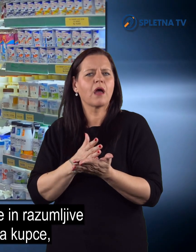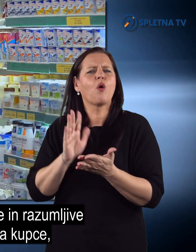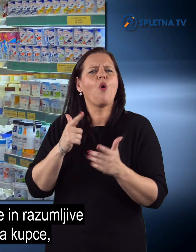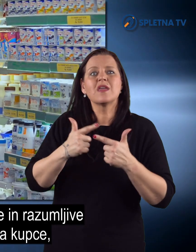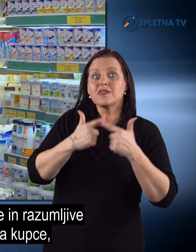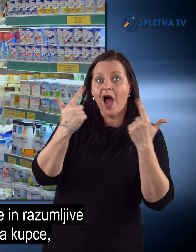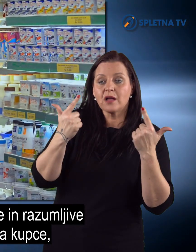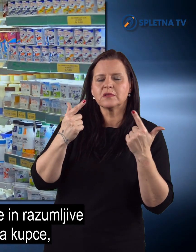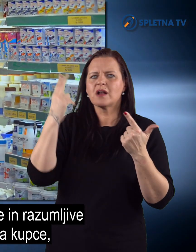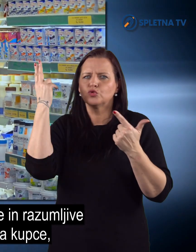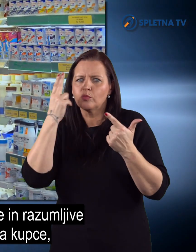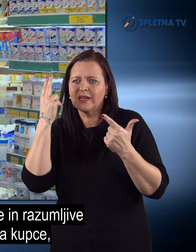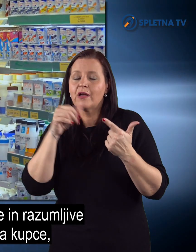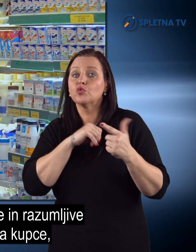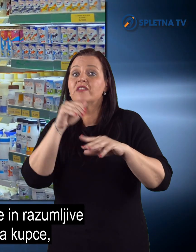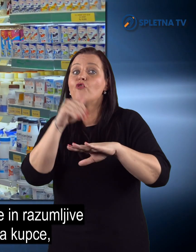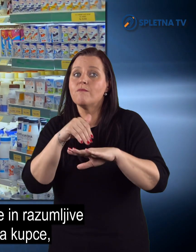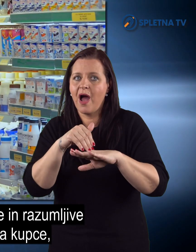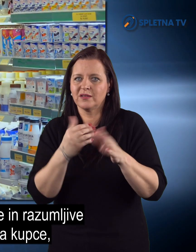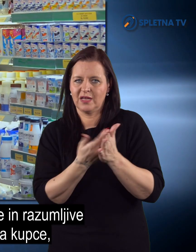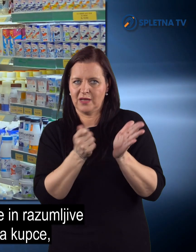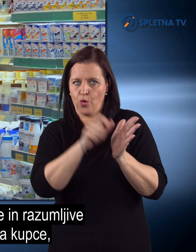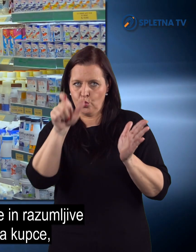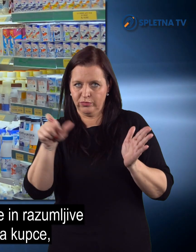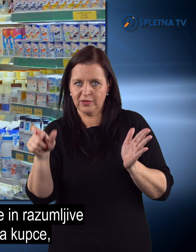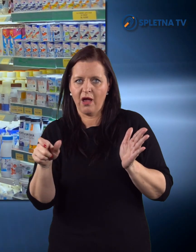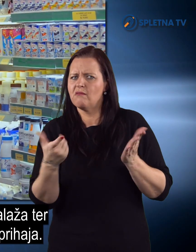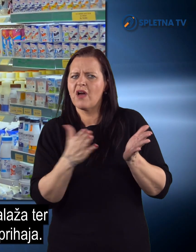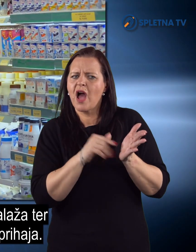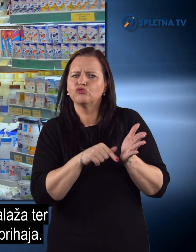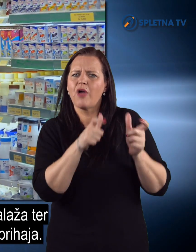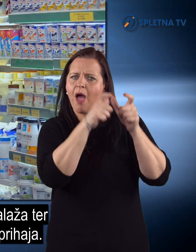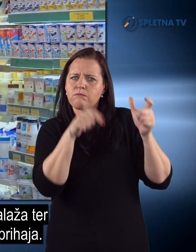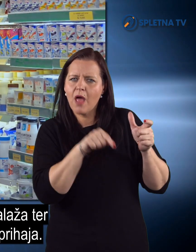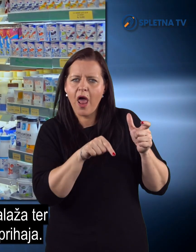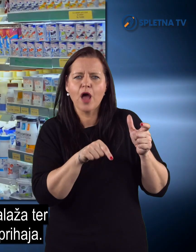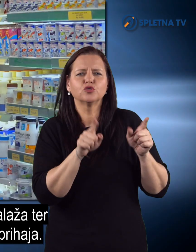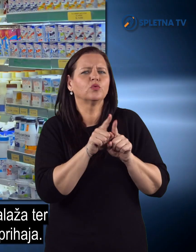so informacije za kupce, kakšna je embalaža ter od kod mleko prihaja.